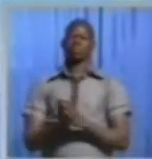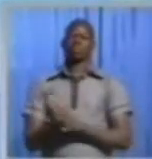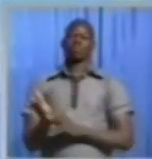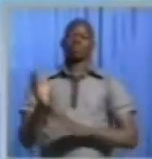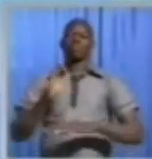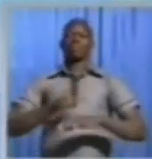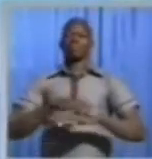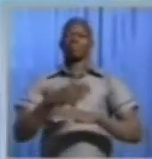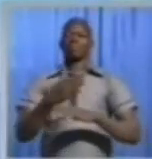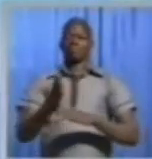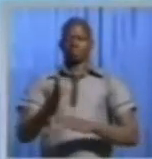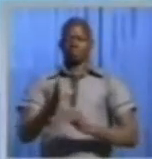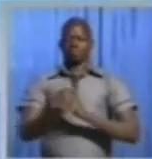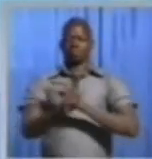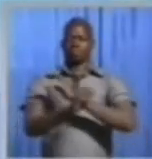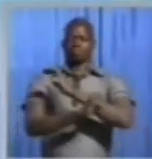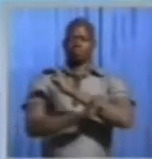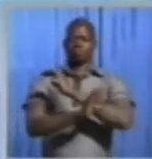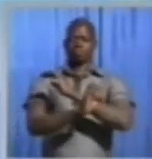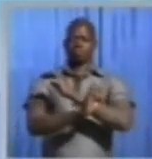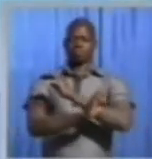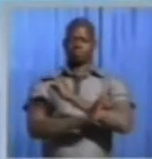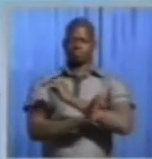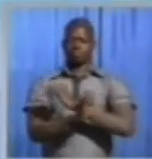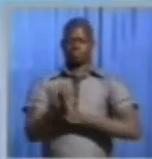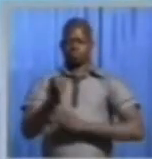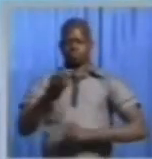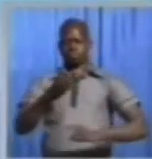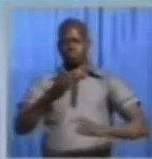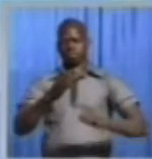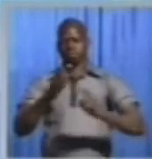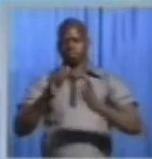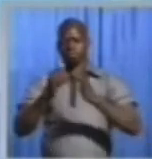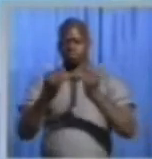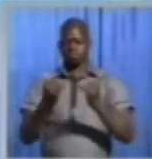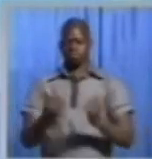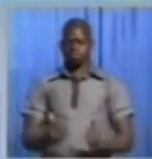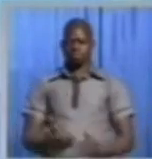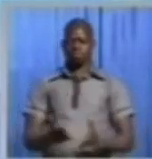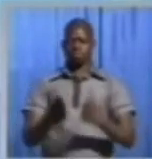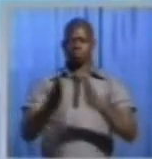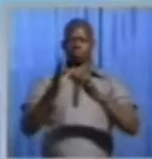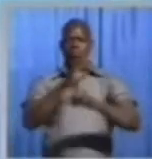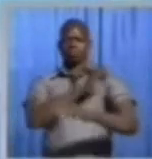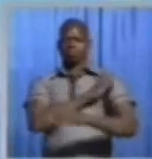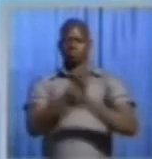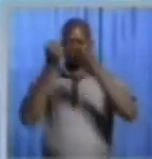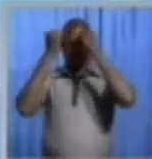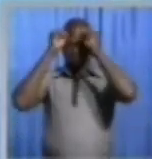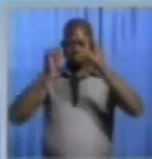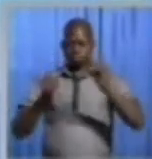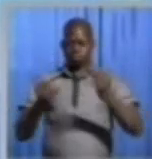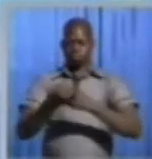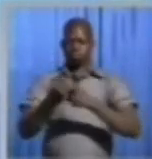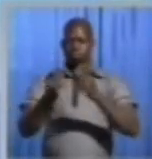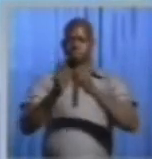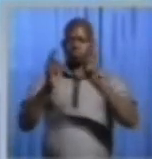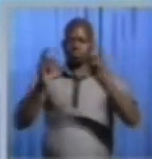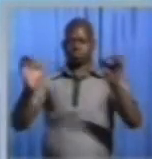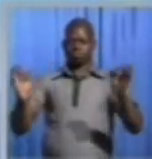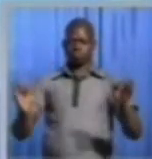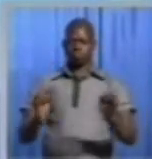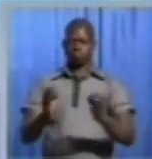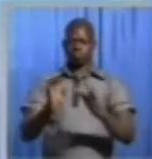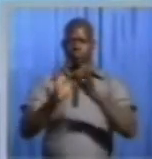Après Steven Spielberg, c'est au tour de Jane Campion de présider le jury du prestigieux Festival de Cannes. En